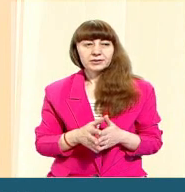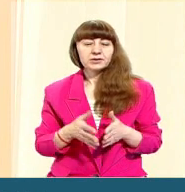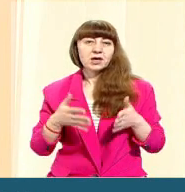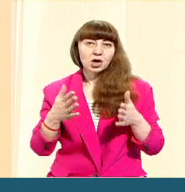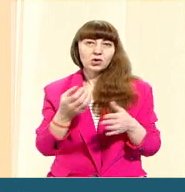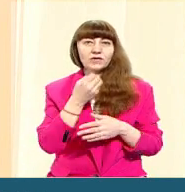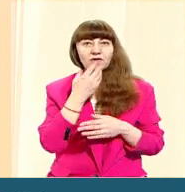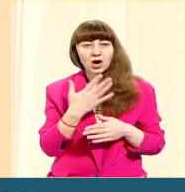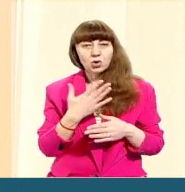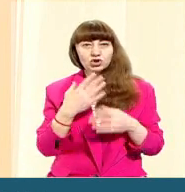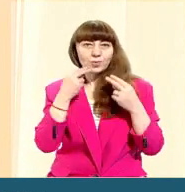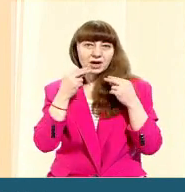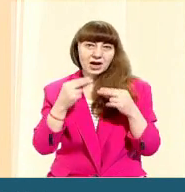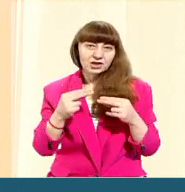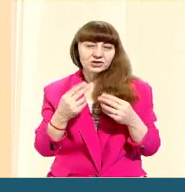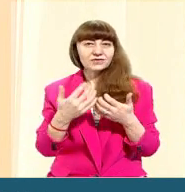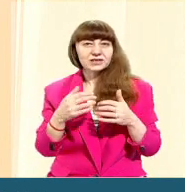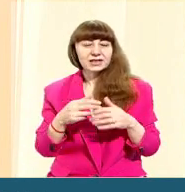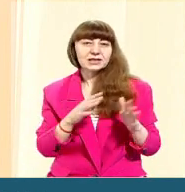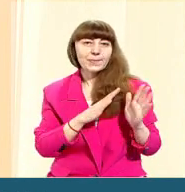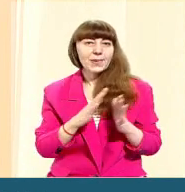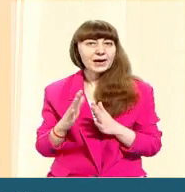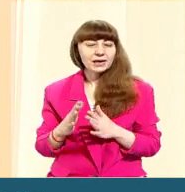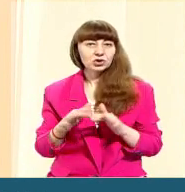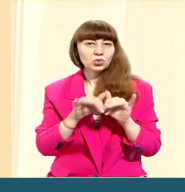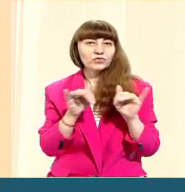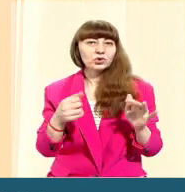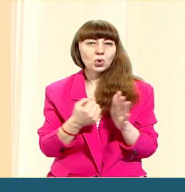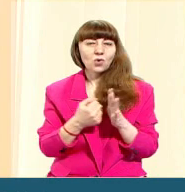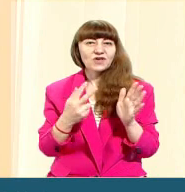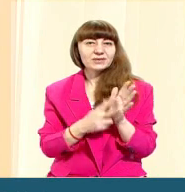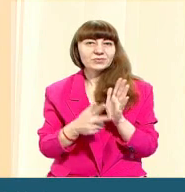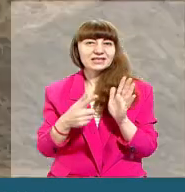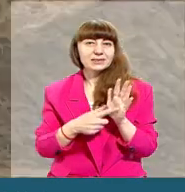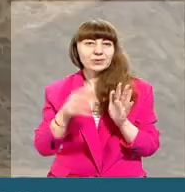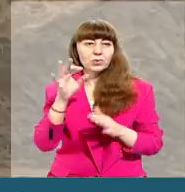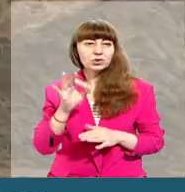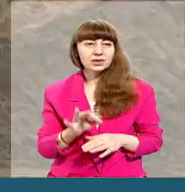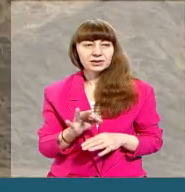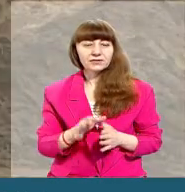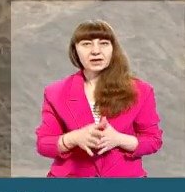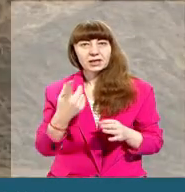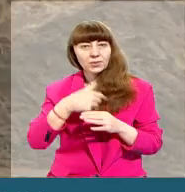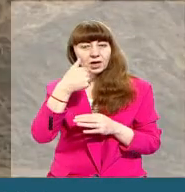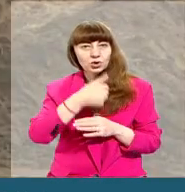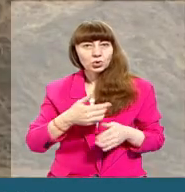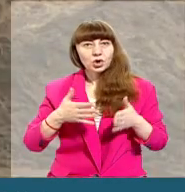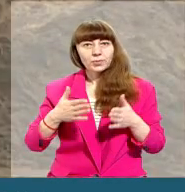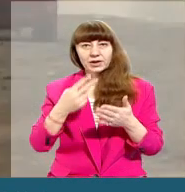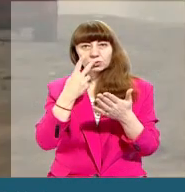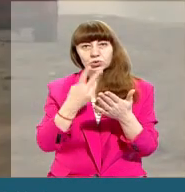в хорошем и удовлетворительном состоянии, увеличилась до 87%. В этом году на автодорожную